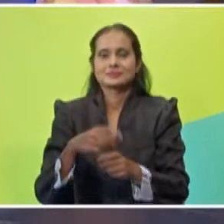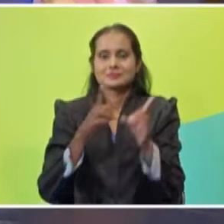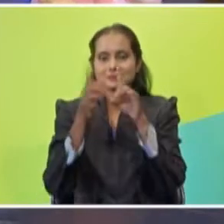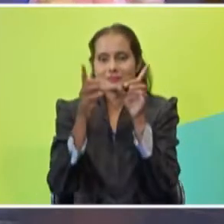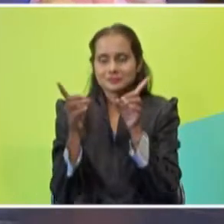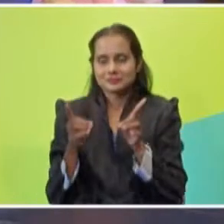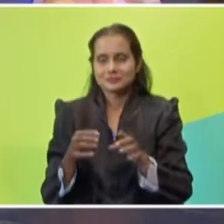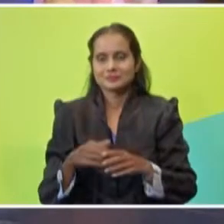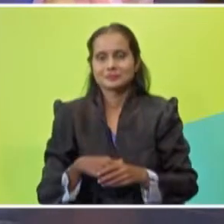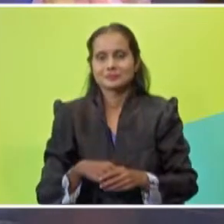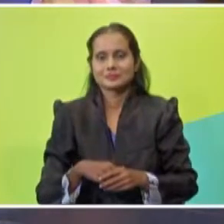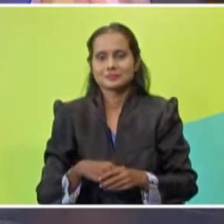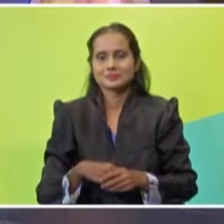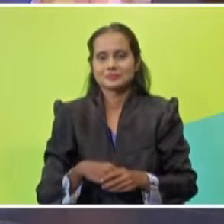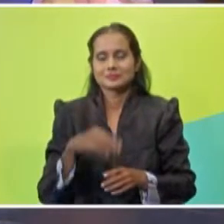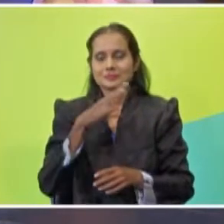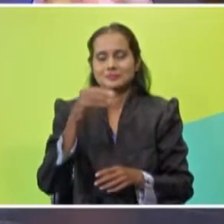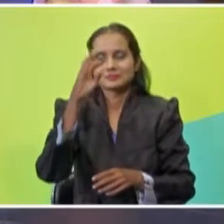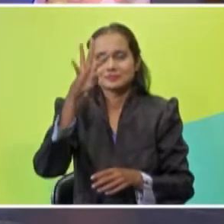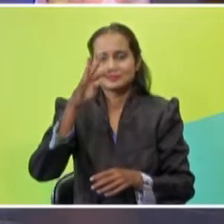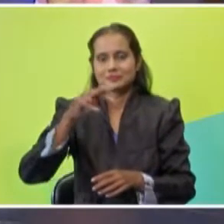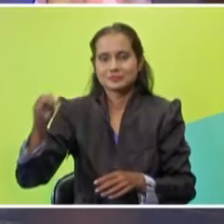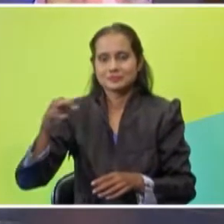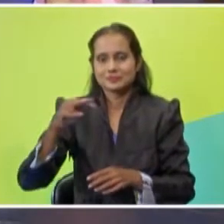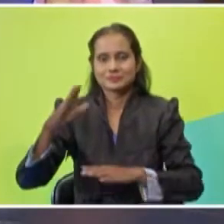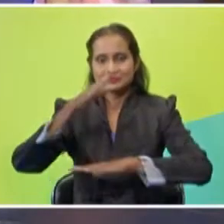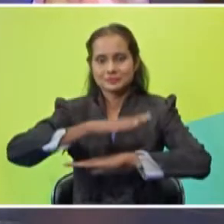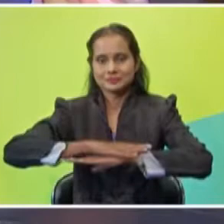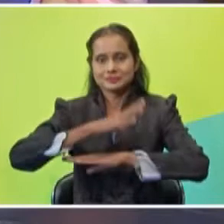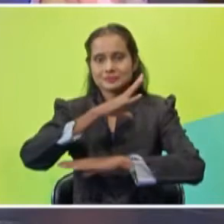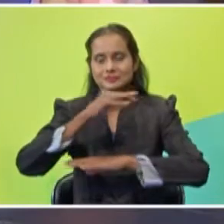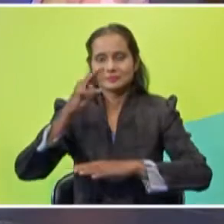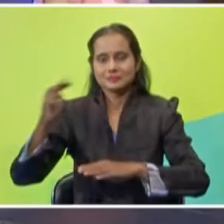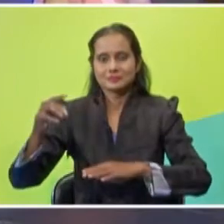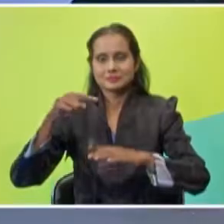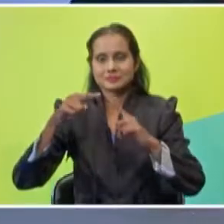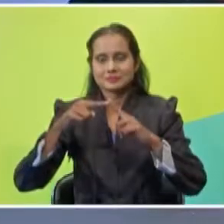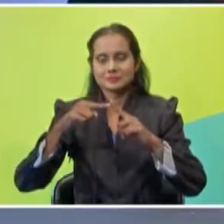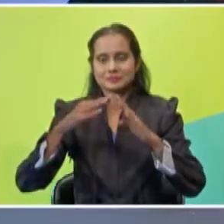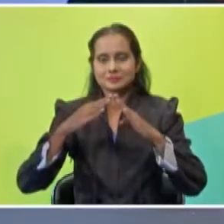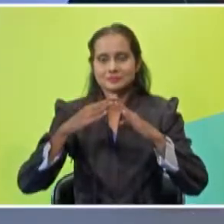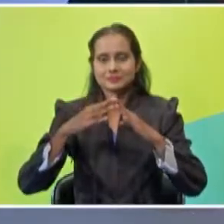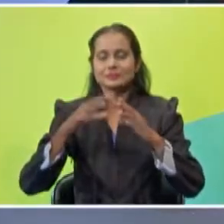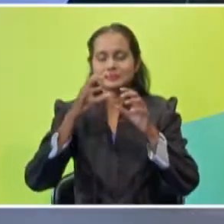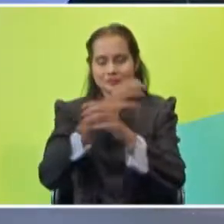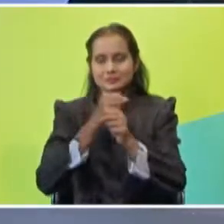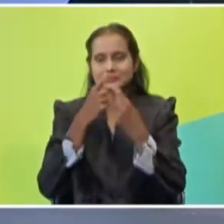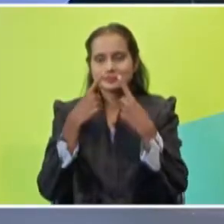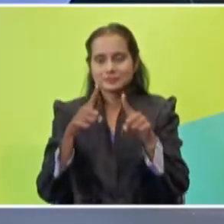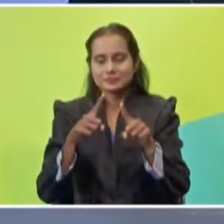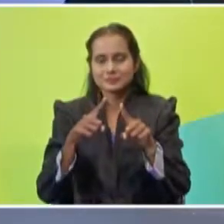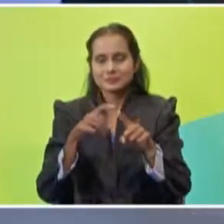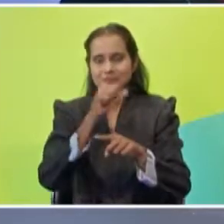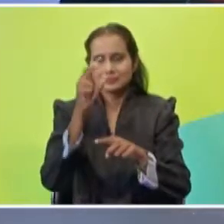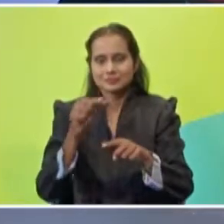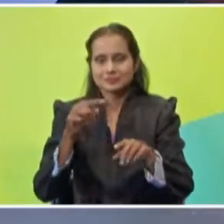bintang kepada untuk ke-44 murid kita dalam talian dan saya pasti menjadi rumah juga suku dapat Jodha What soal lanjut dari dapat lo